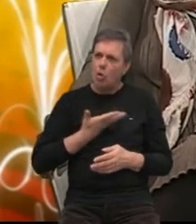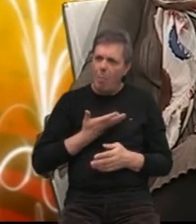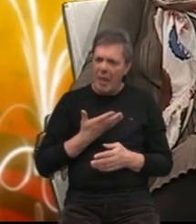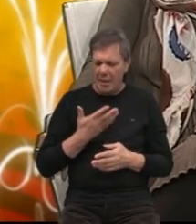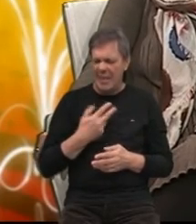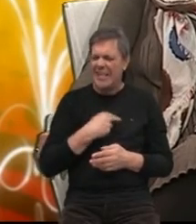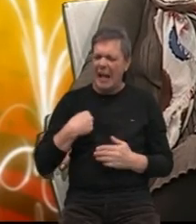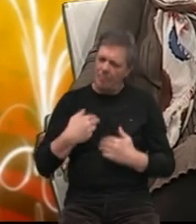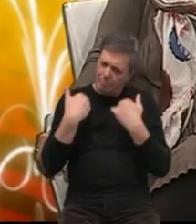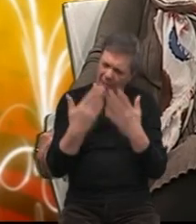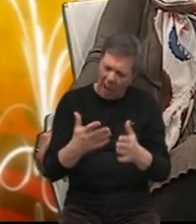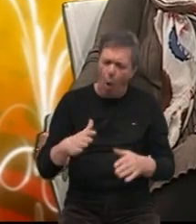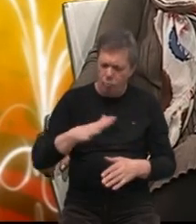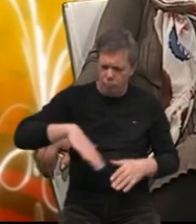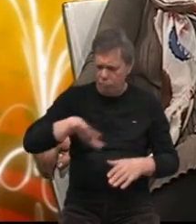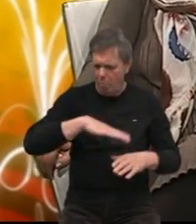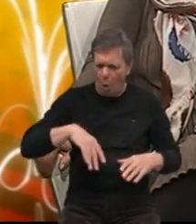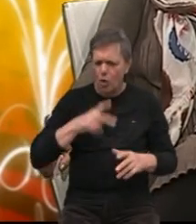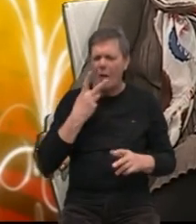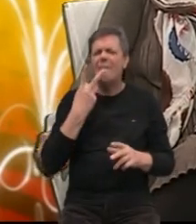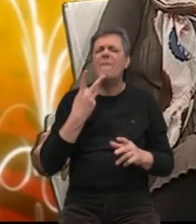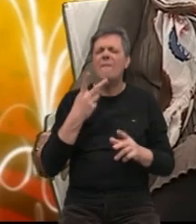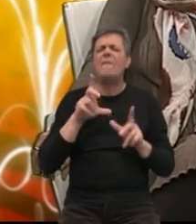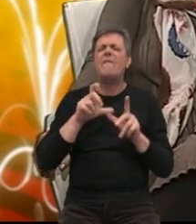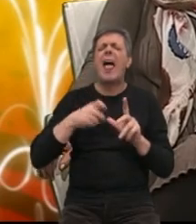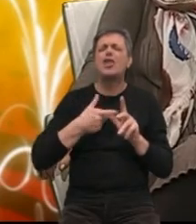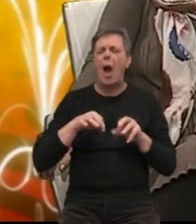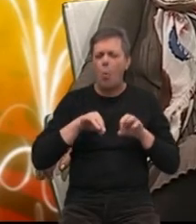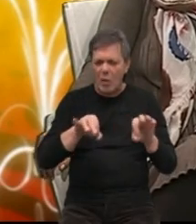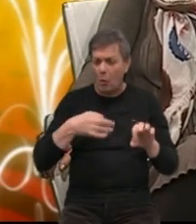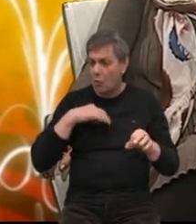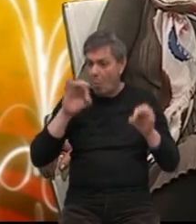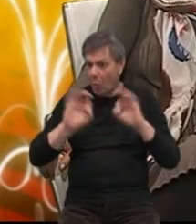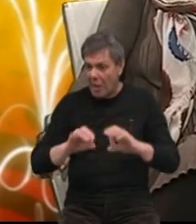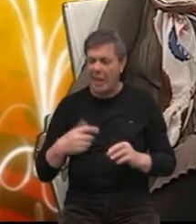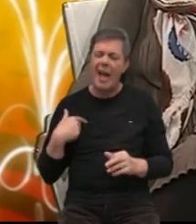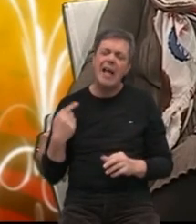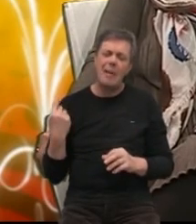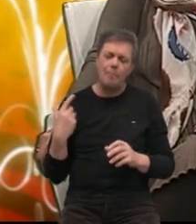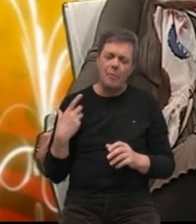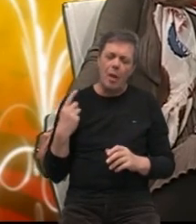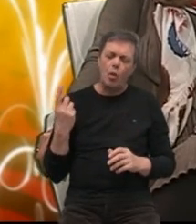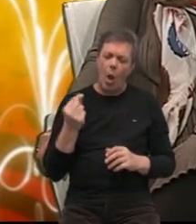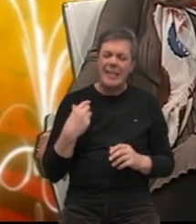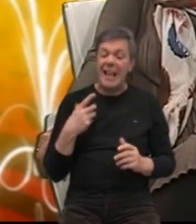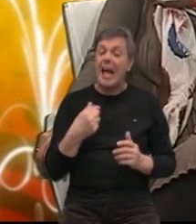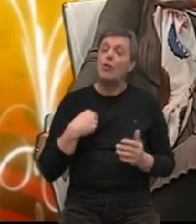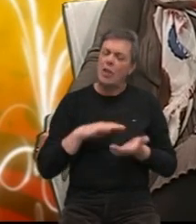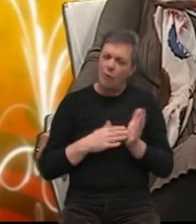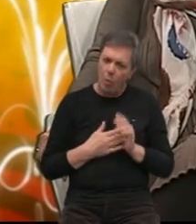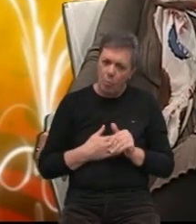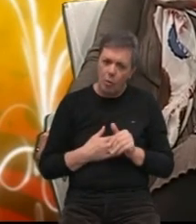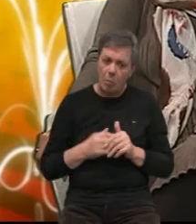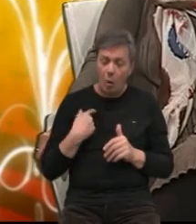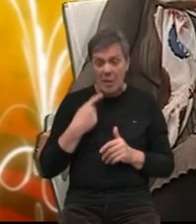grada 2006. prostor u Vlaškoj koji smo mi uredili. Ja sam onda prvo dolazila sa svojim suprugom. A onda sam